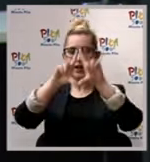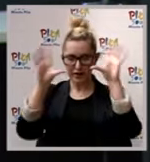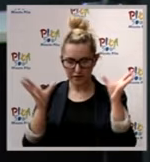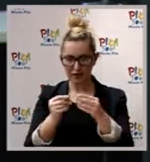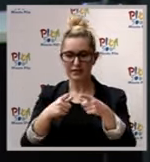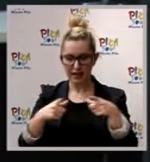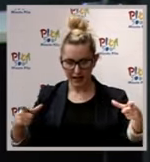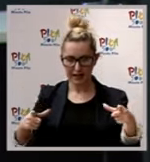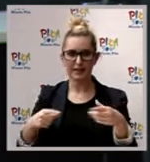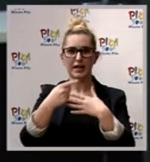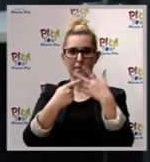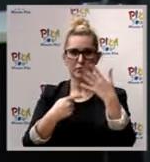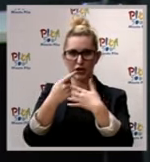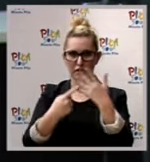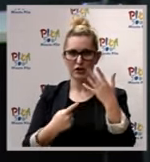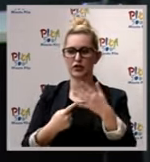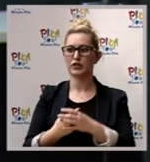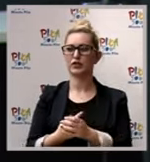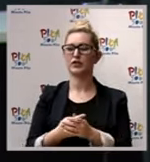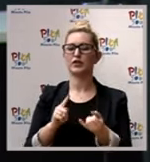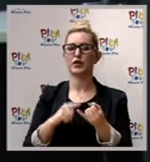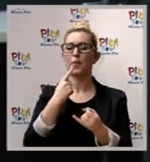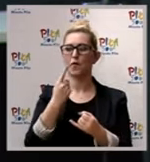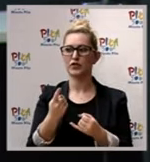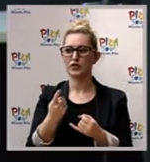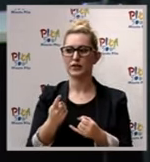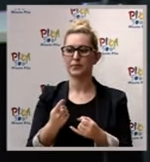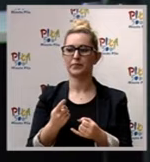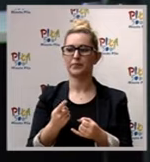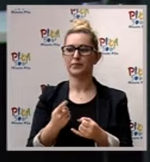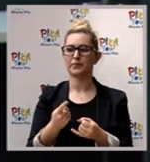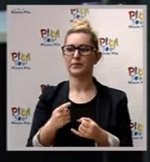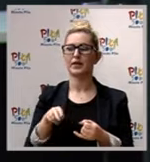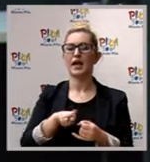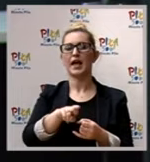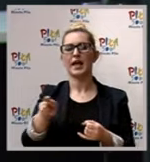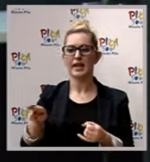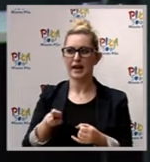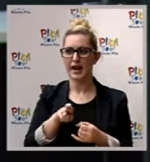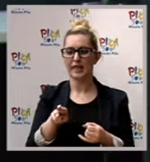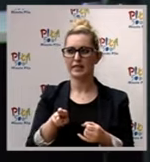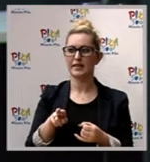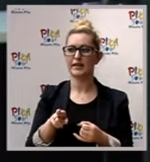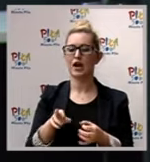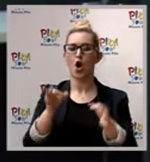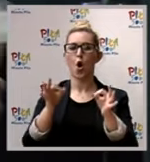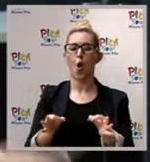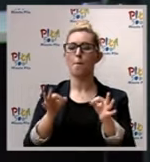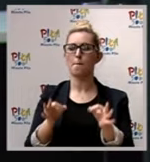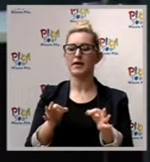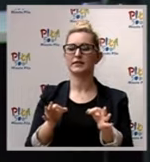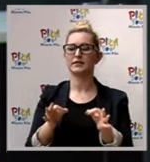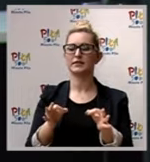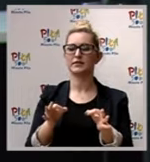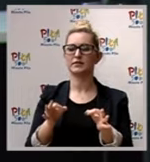przeliczeniu stwierdza, co następuje. Liczba radnych Rady Miasta Piły obecnych na sesji uprawnionych